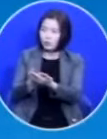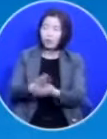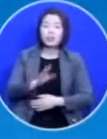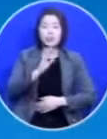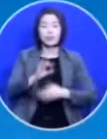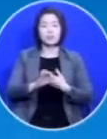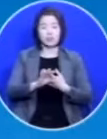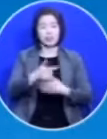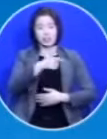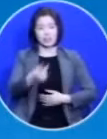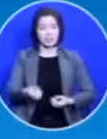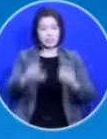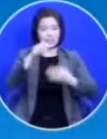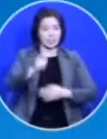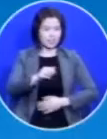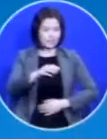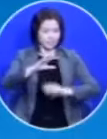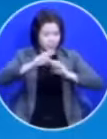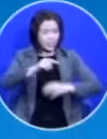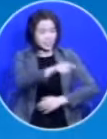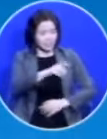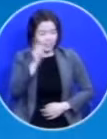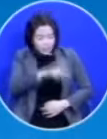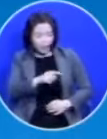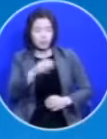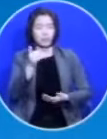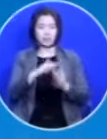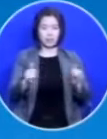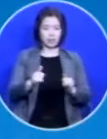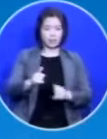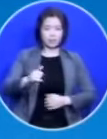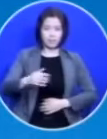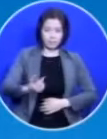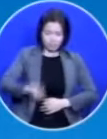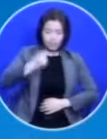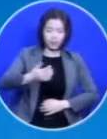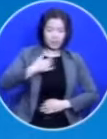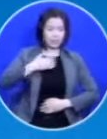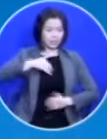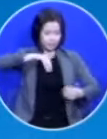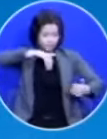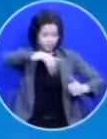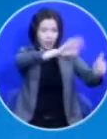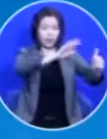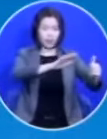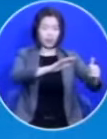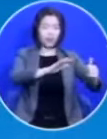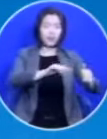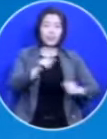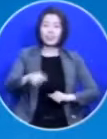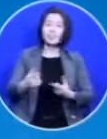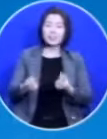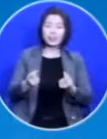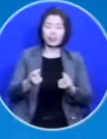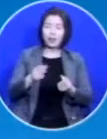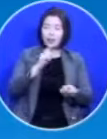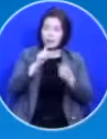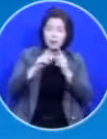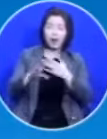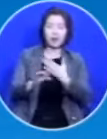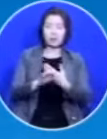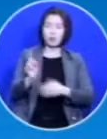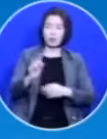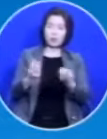대제사장이 세상에 이런 나쁜 놈이 있나 당장 내게서 떠나가게 아 이렇게 나오면